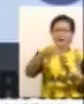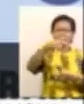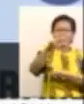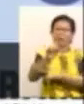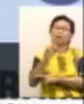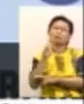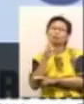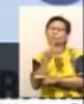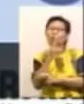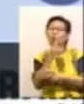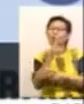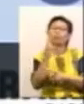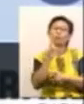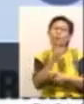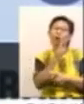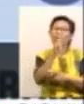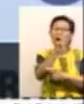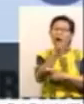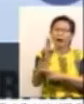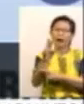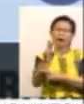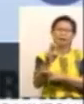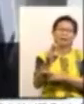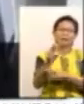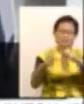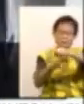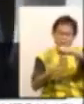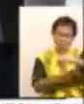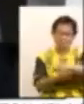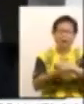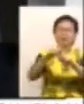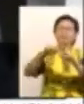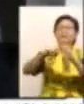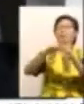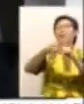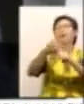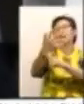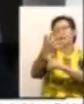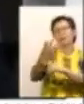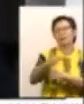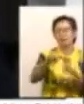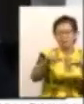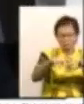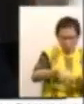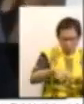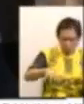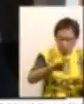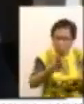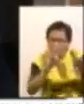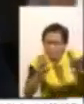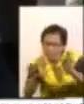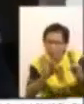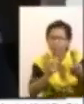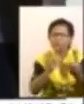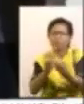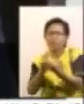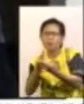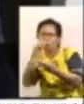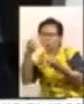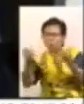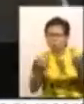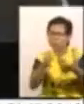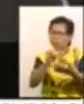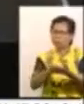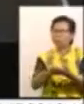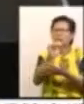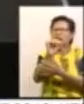Restoran Jejantas Air Keruh arah selatan sejak Mei lalu. Katanya lokasi yang dipilih adalah berdasarkan kesesuaian untuk kenderaan